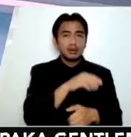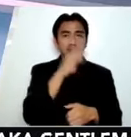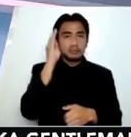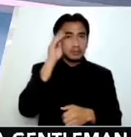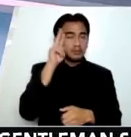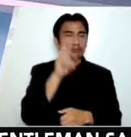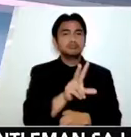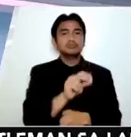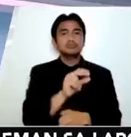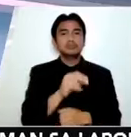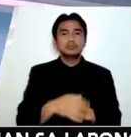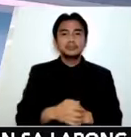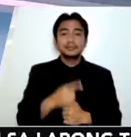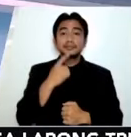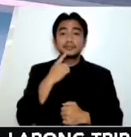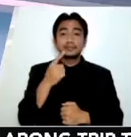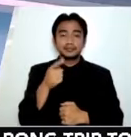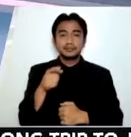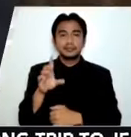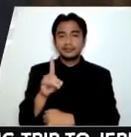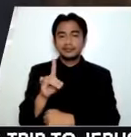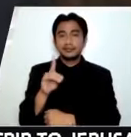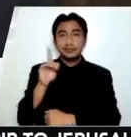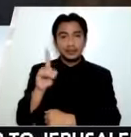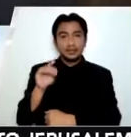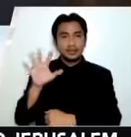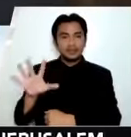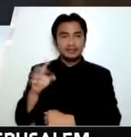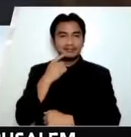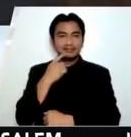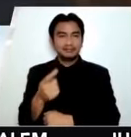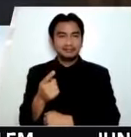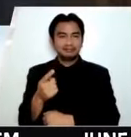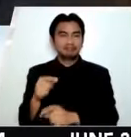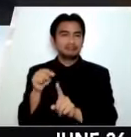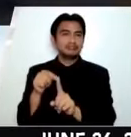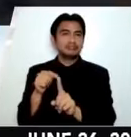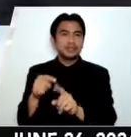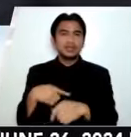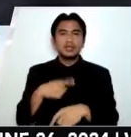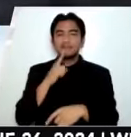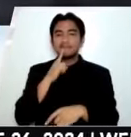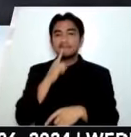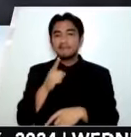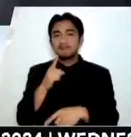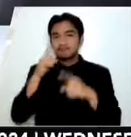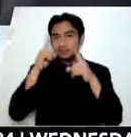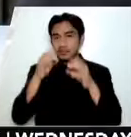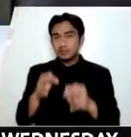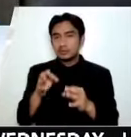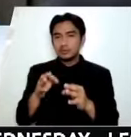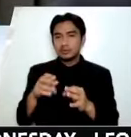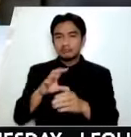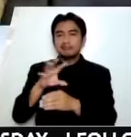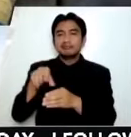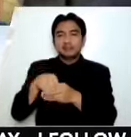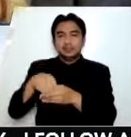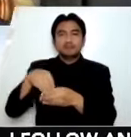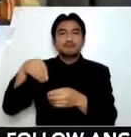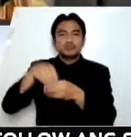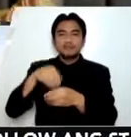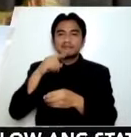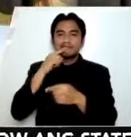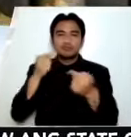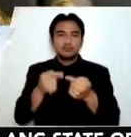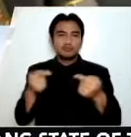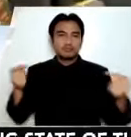na si dating Senadora Leila De Lima. Sabi ni De Lima, maninindigan sila bilang opposition party kahit pa magkakapareho sila